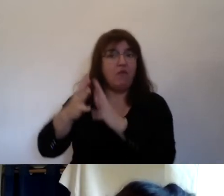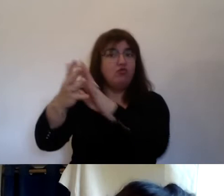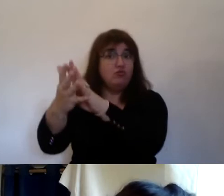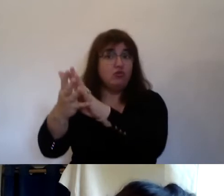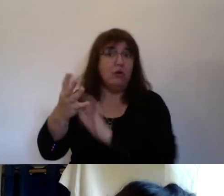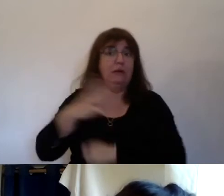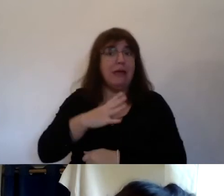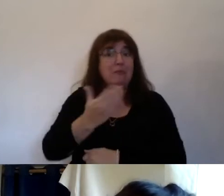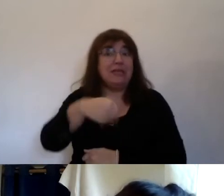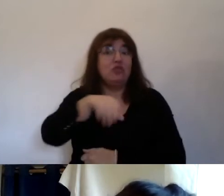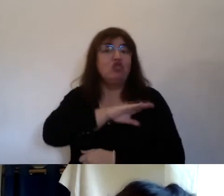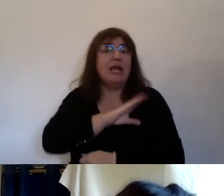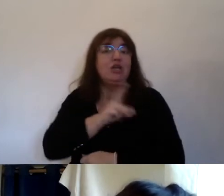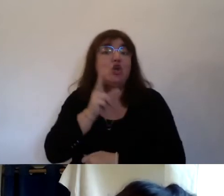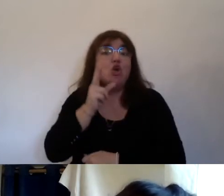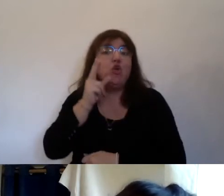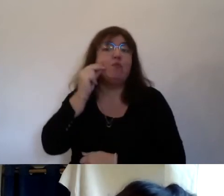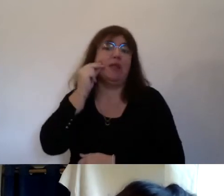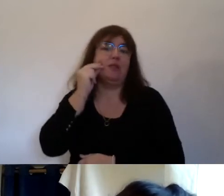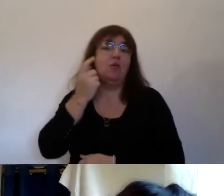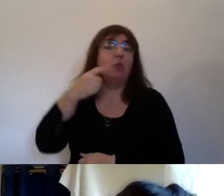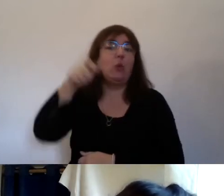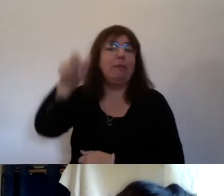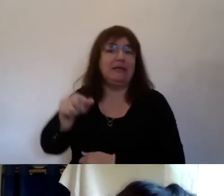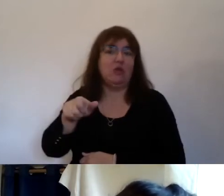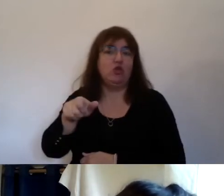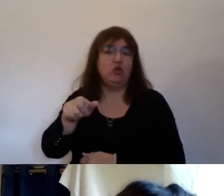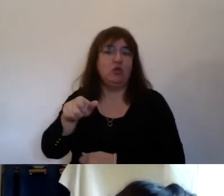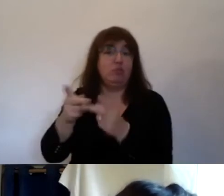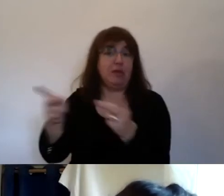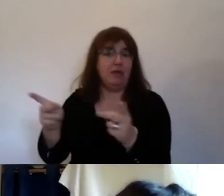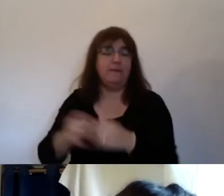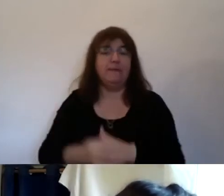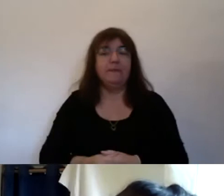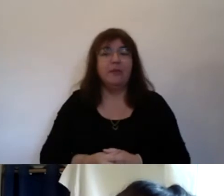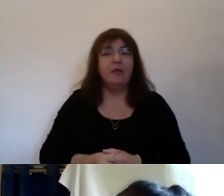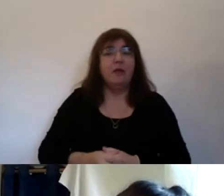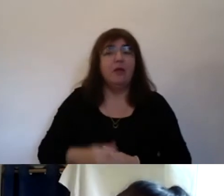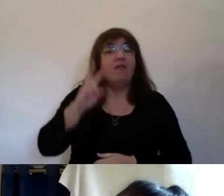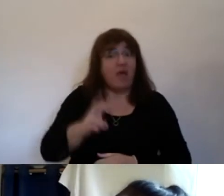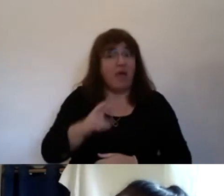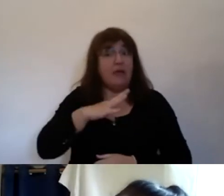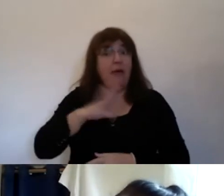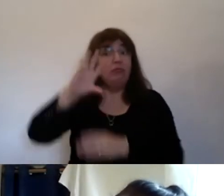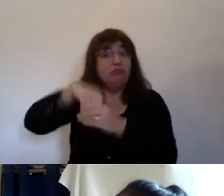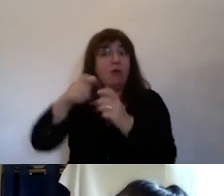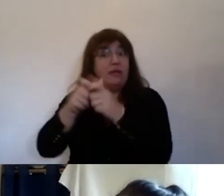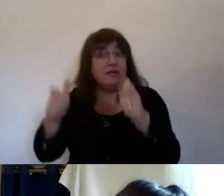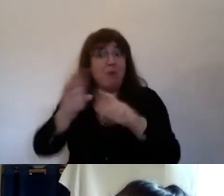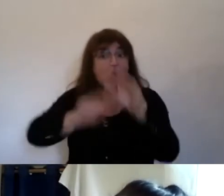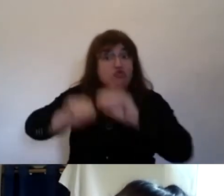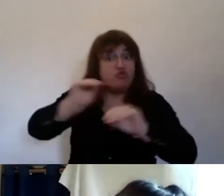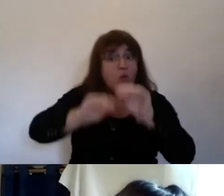dimension humaine de la personne. Les établissements soignent les personnes tout autant qu'ils les accompagnent et ils vont même désormais